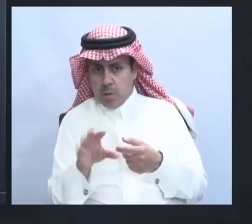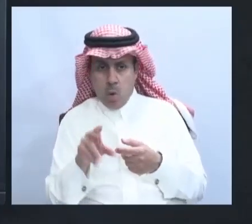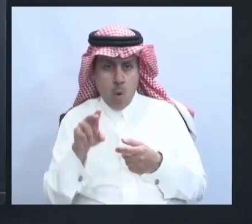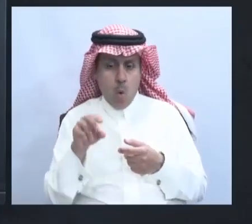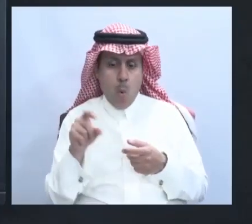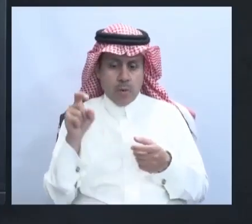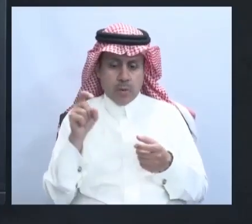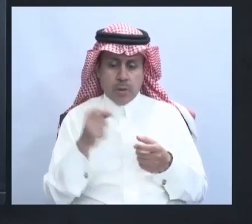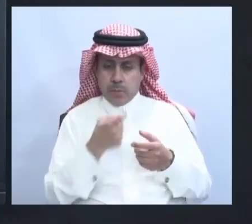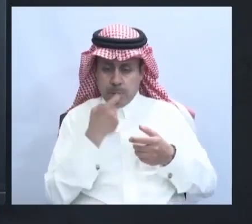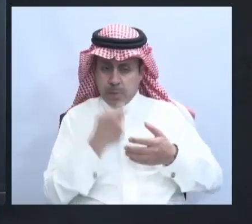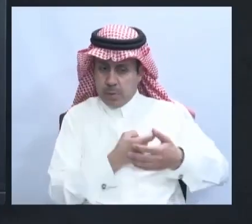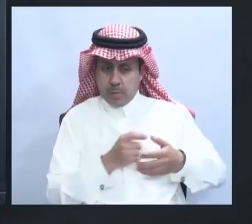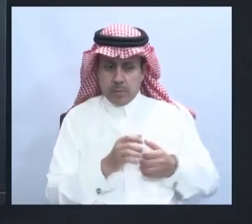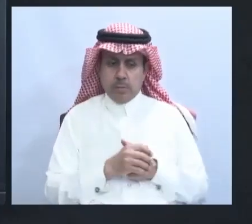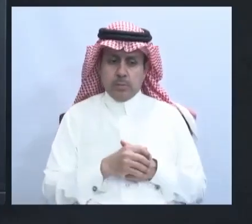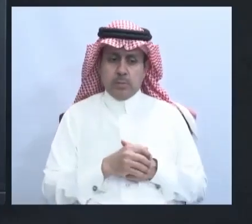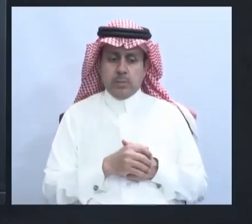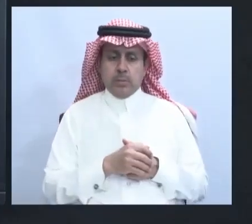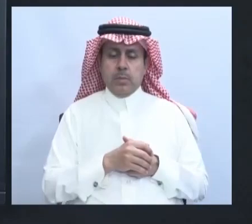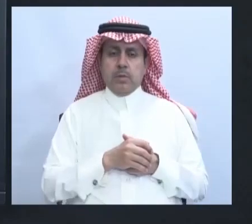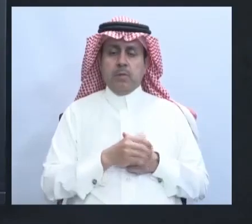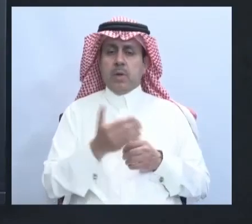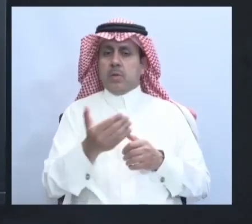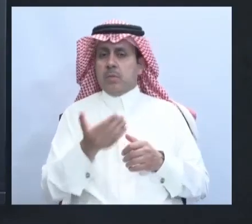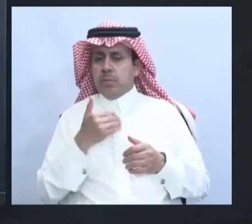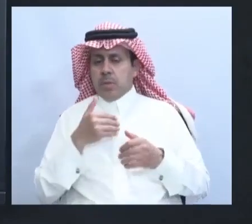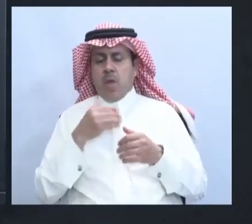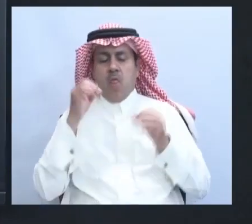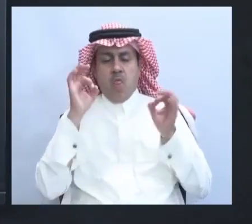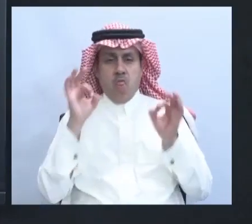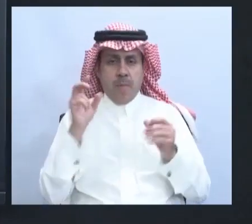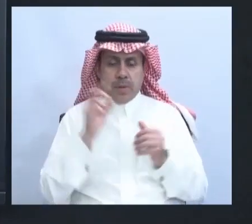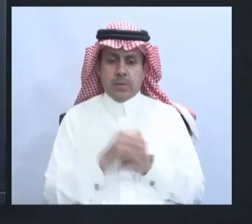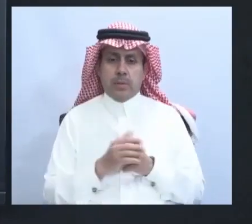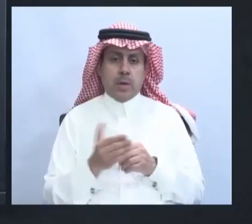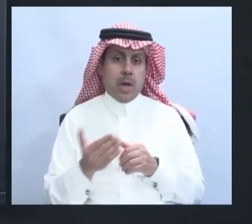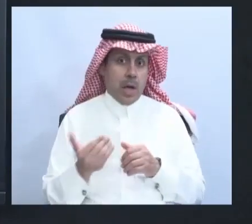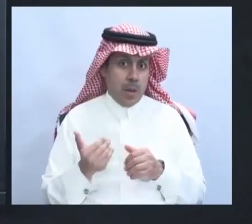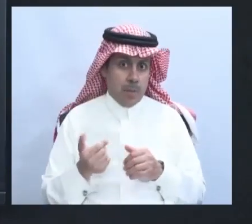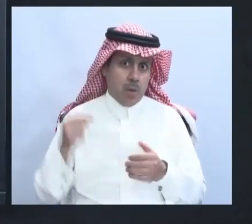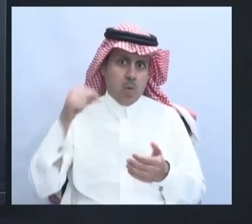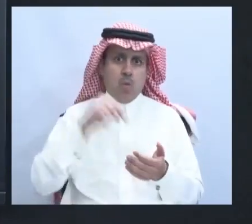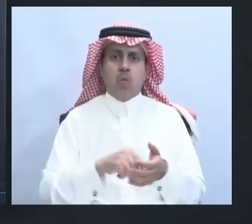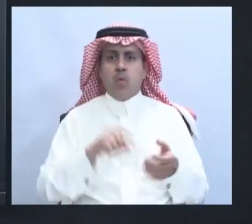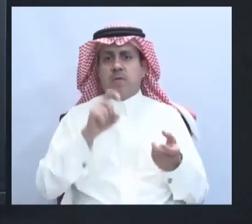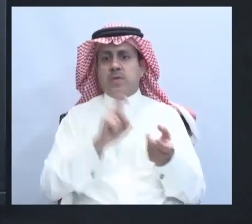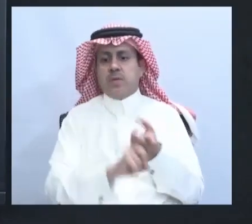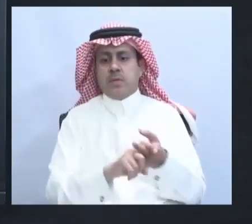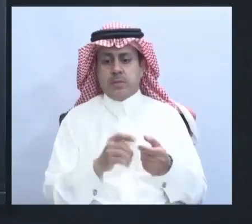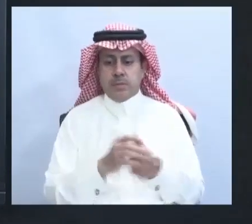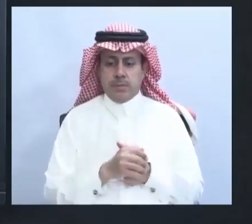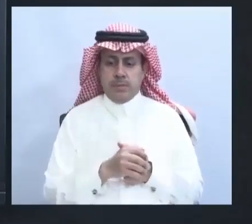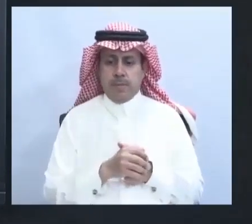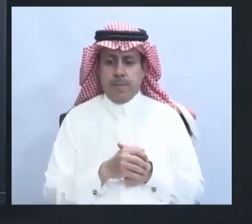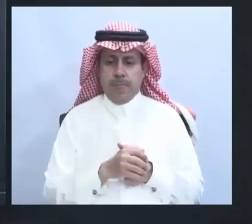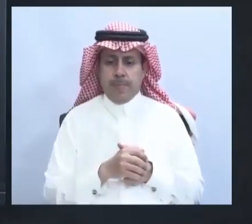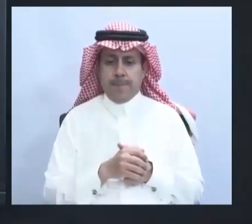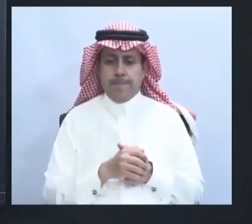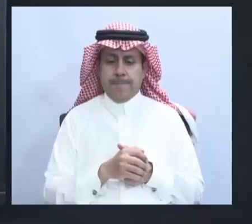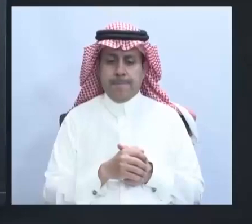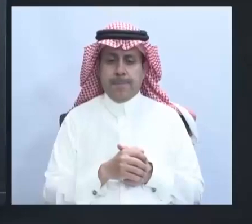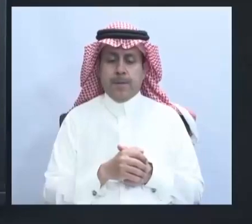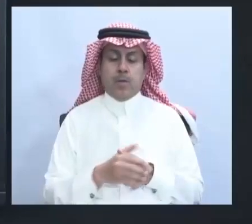المراه محرم له من الرضاع ام لا فهنا يتثبت قبل ان يقدم على هذا الزواج ثم بعد